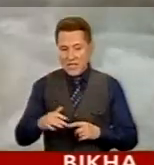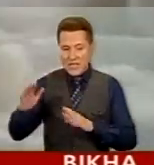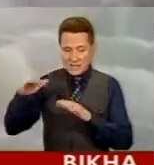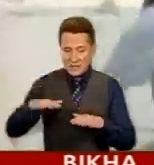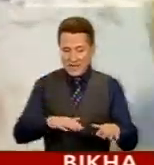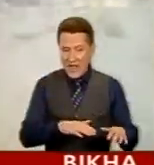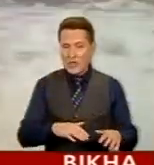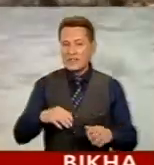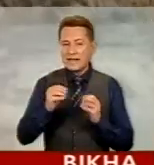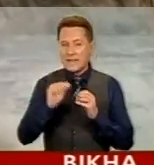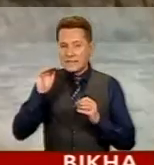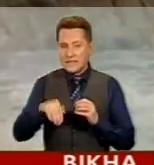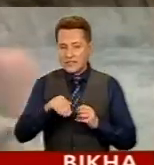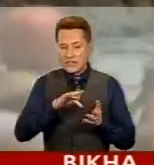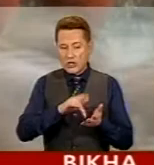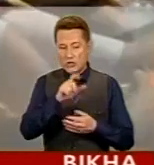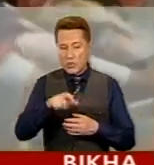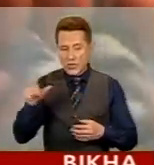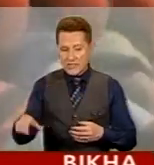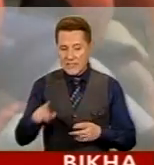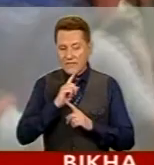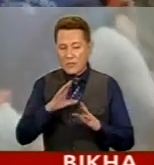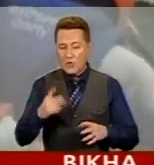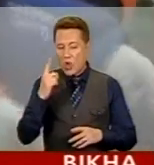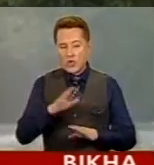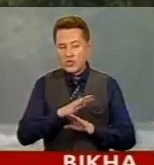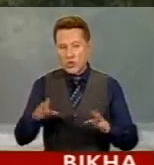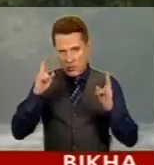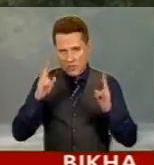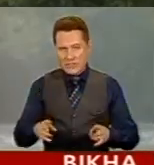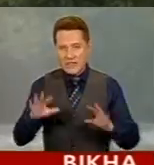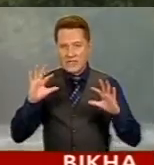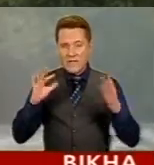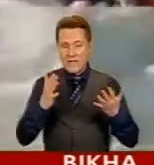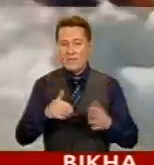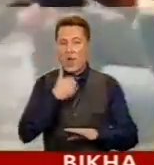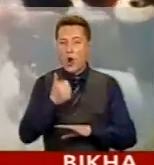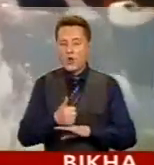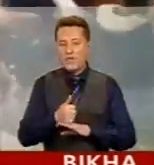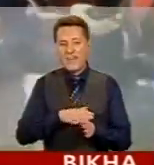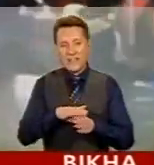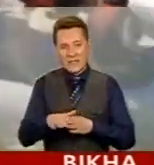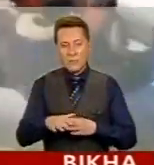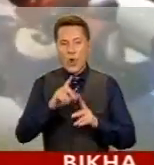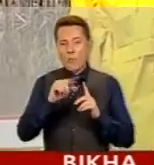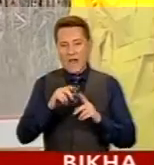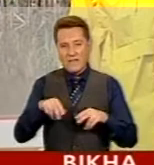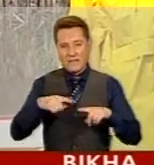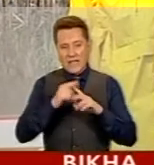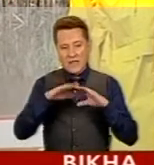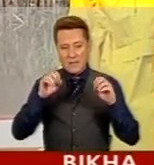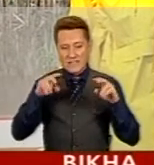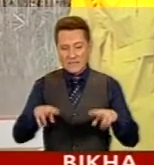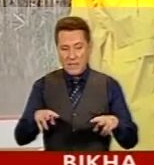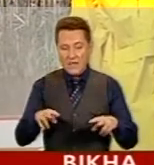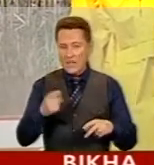щонайменше 10 тисяч туристів. На пам'яті Сергія не було жодного нещасного випадку. Головне, каже, дотримуватися правил техніки безпеки. Відверто